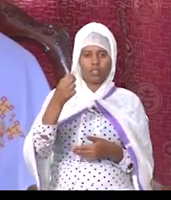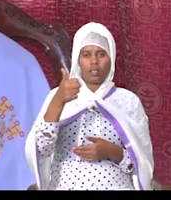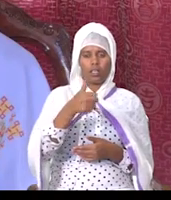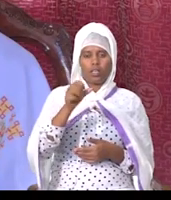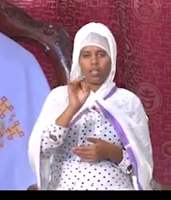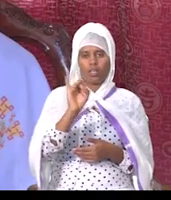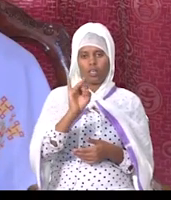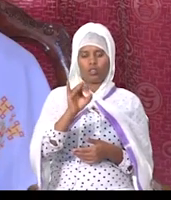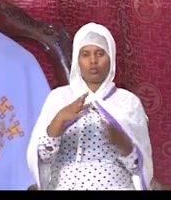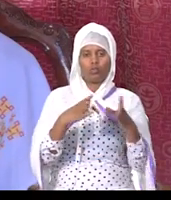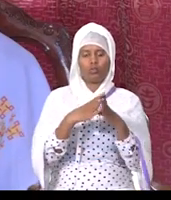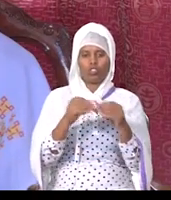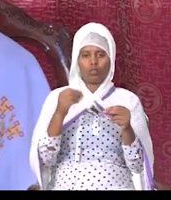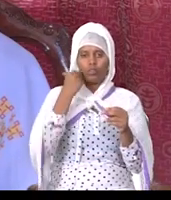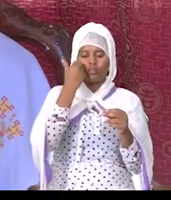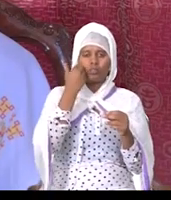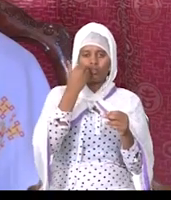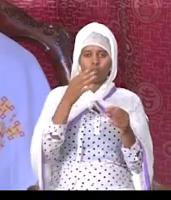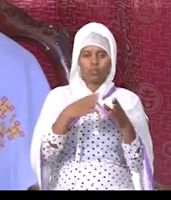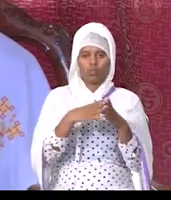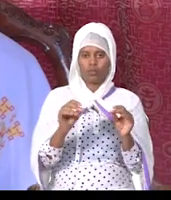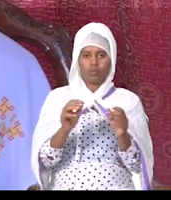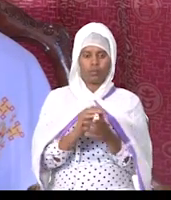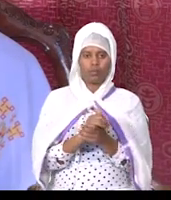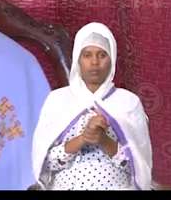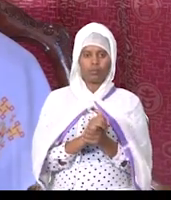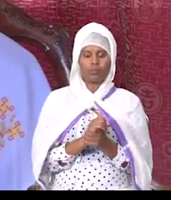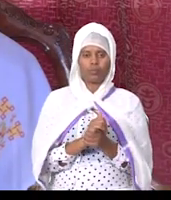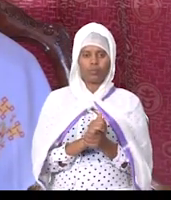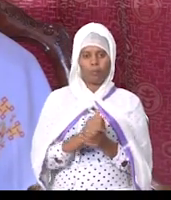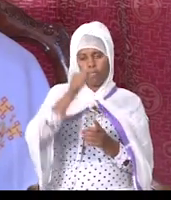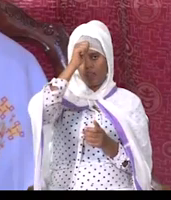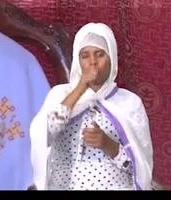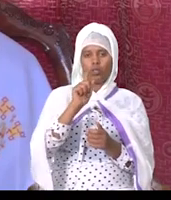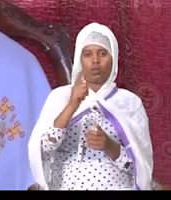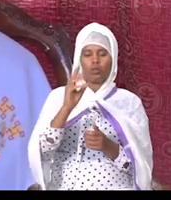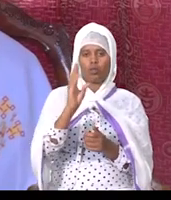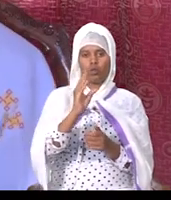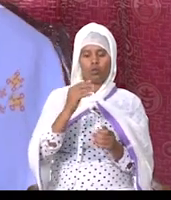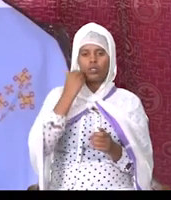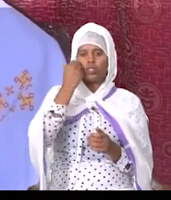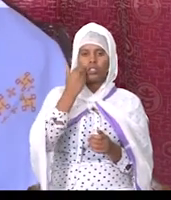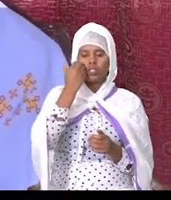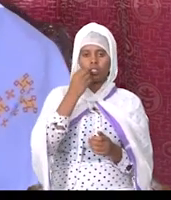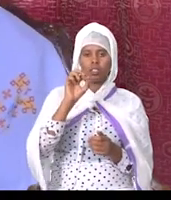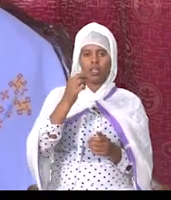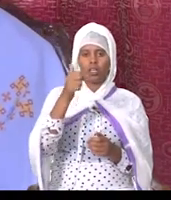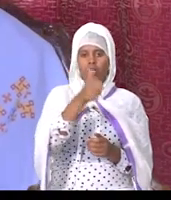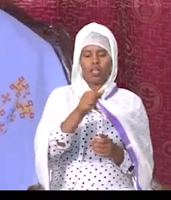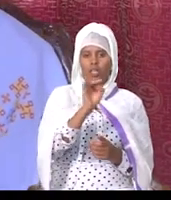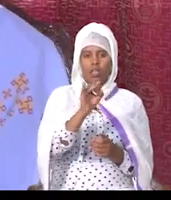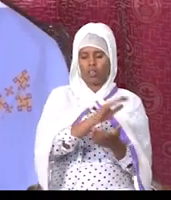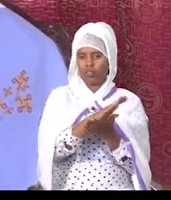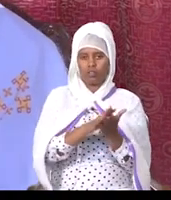سدوم غمران مسناي يا ريت مسناي سبع تكات مسناي أبونانو كان مدري زرقي